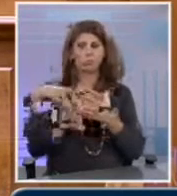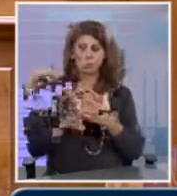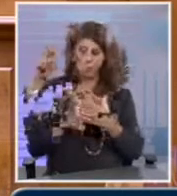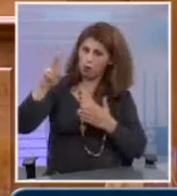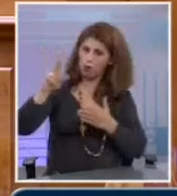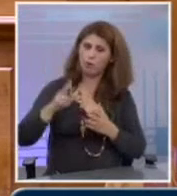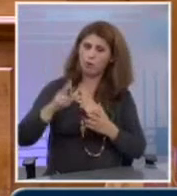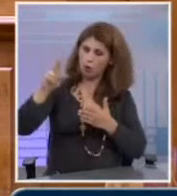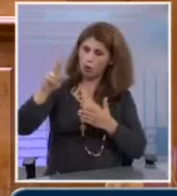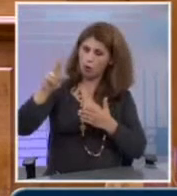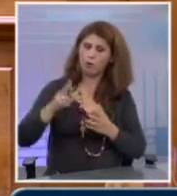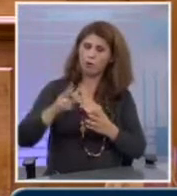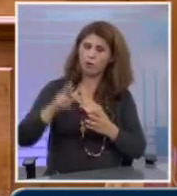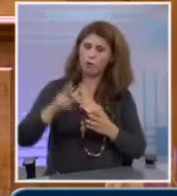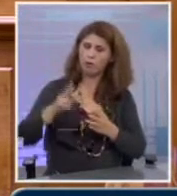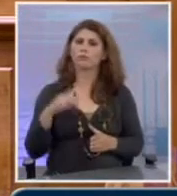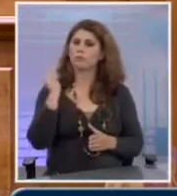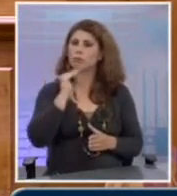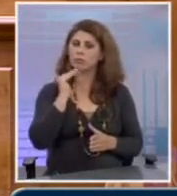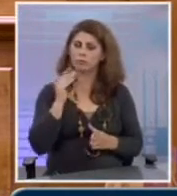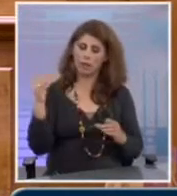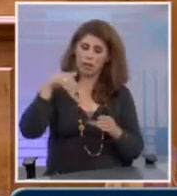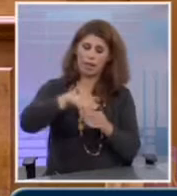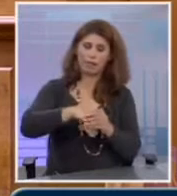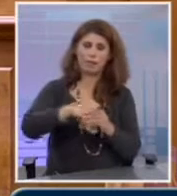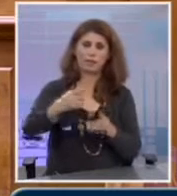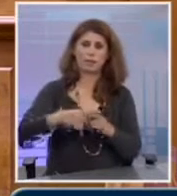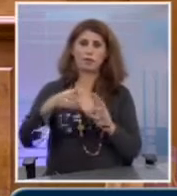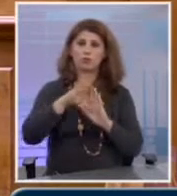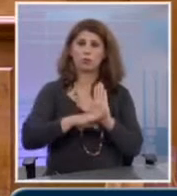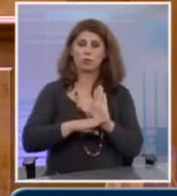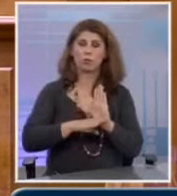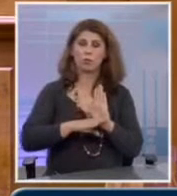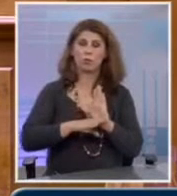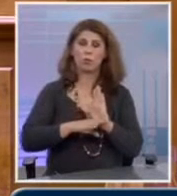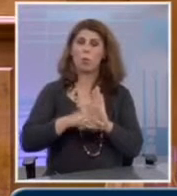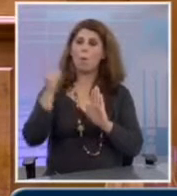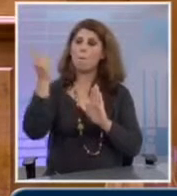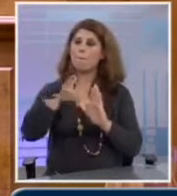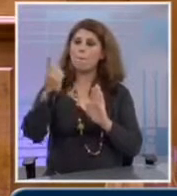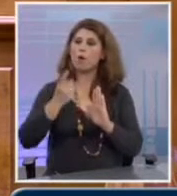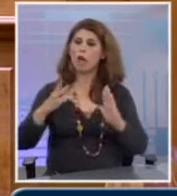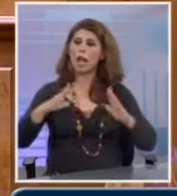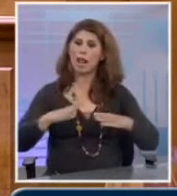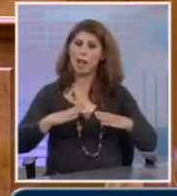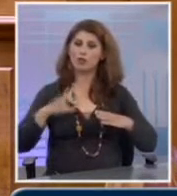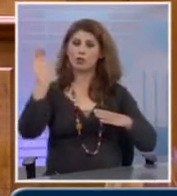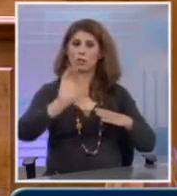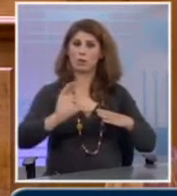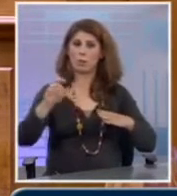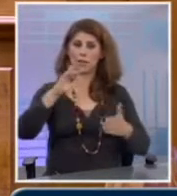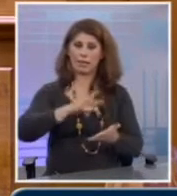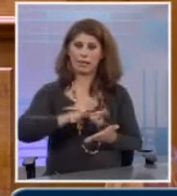σύντομα οδηγεί στην ένταξη της χώρας στο πρόγραμμα ποσοτικής χαλάρωσης της Ευρωπαϊκής